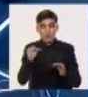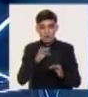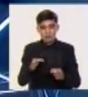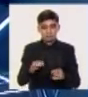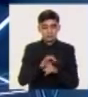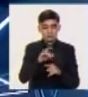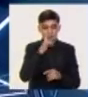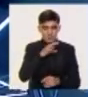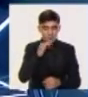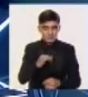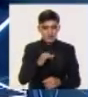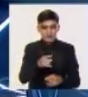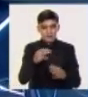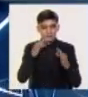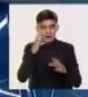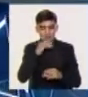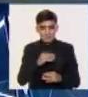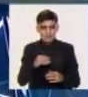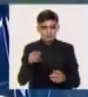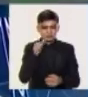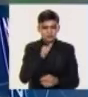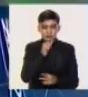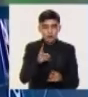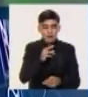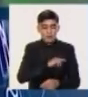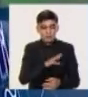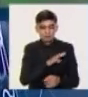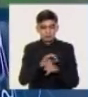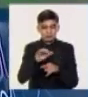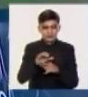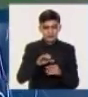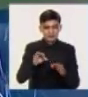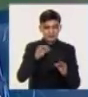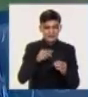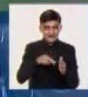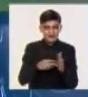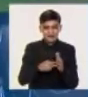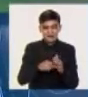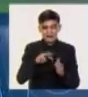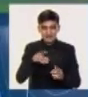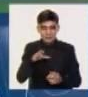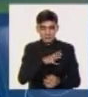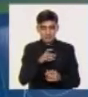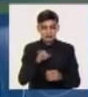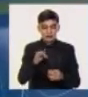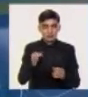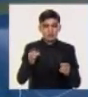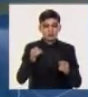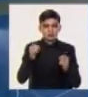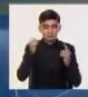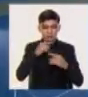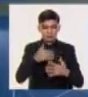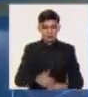индивидуальные предприниматели. Это позволит вывести из тени безналичные переводы, уверены в Министерстве финансов. Материал Нургали